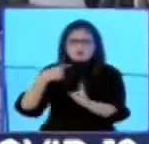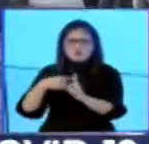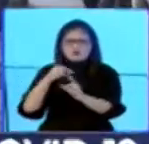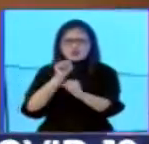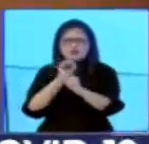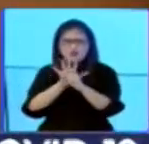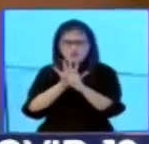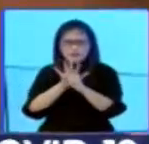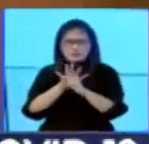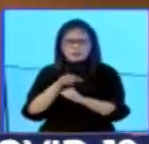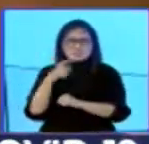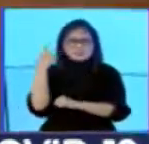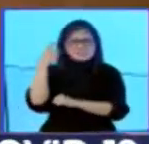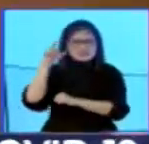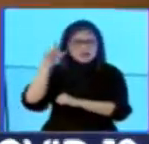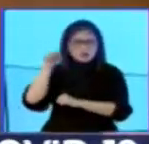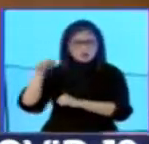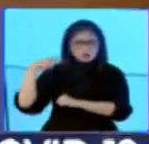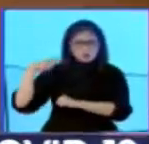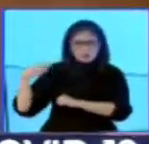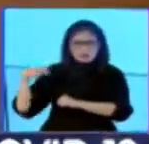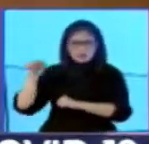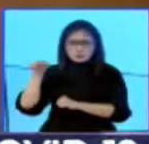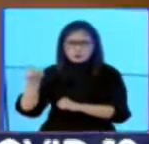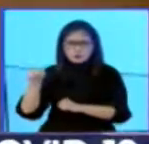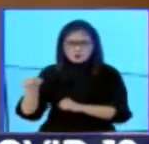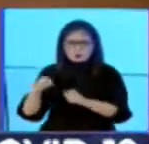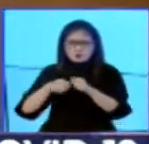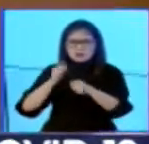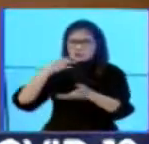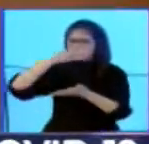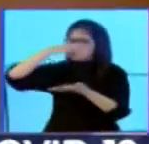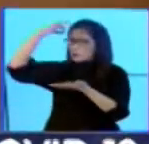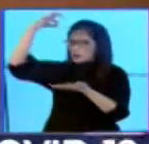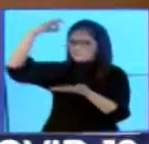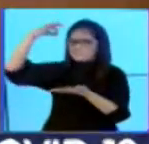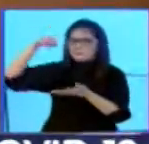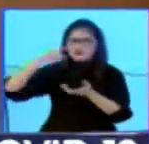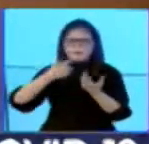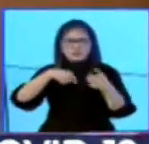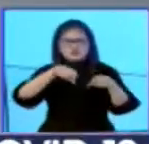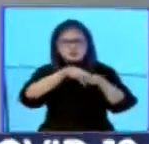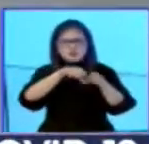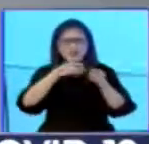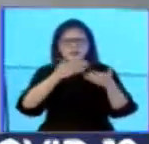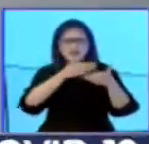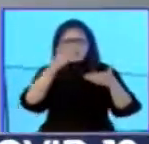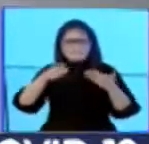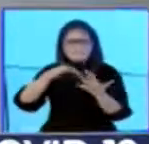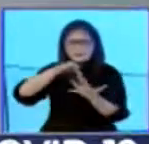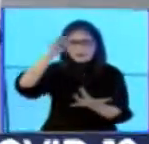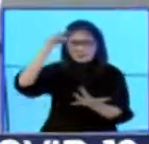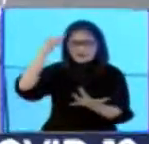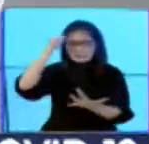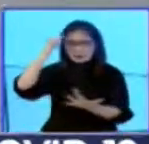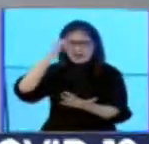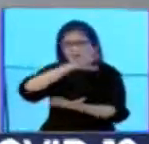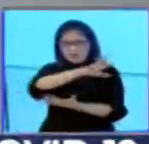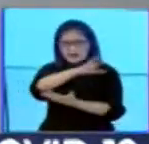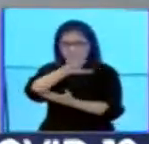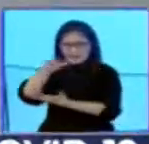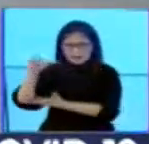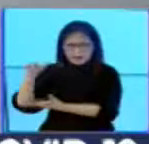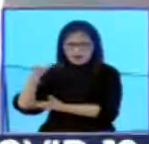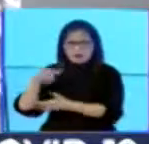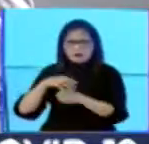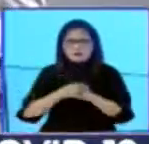Bakal calon diketahui positif COVID-19 berdasarkan uji swab yang dilaksanakan sesuai dengan tahapan pemilihan kepala daerah. Meski